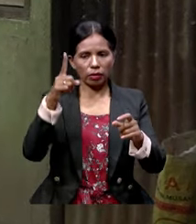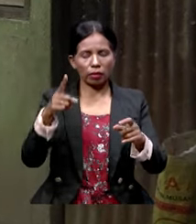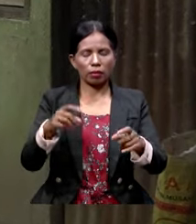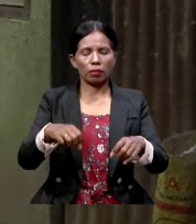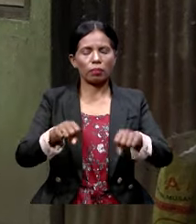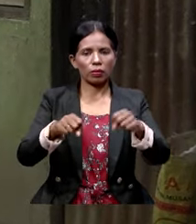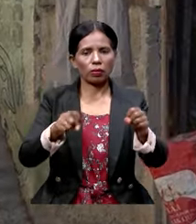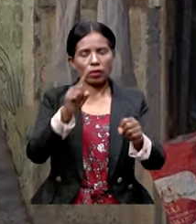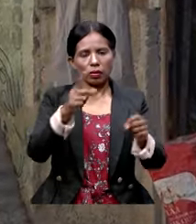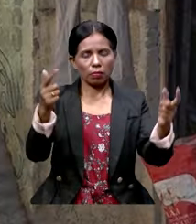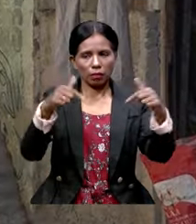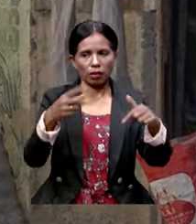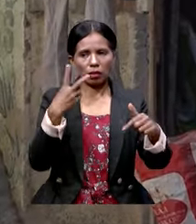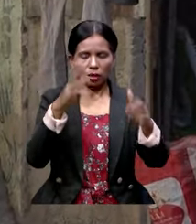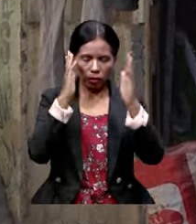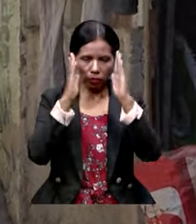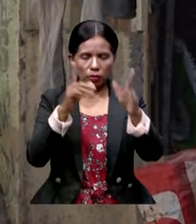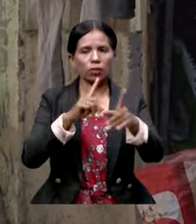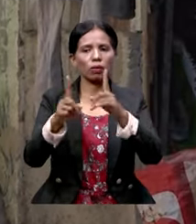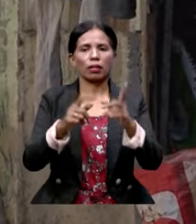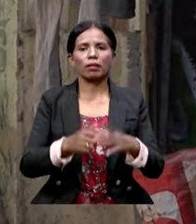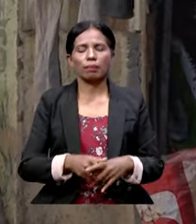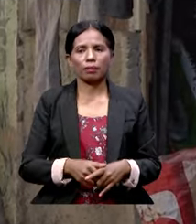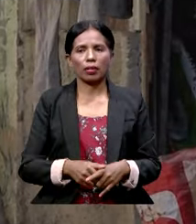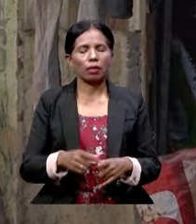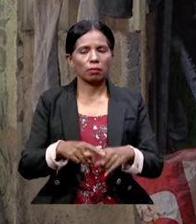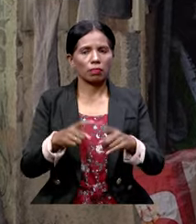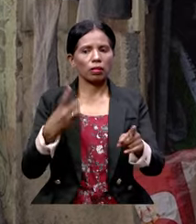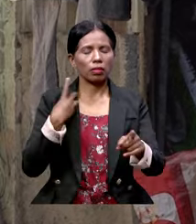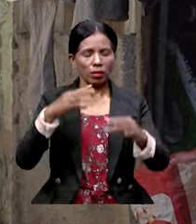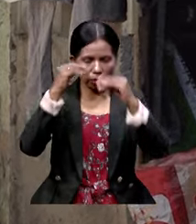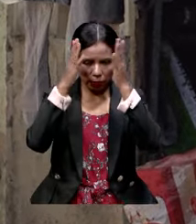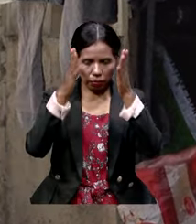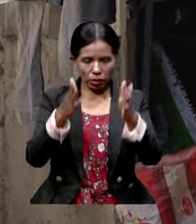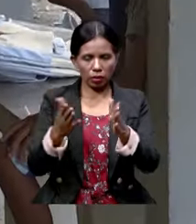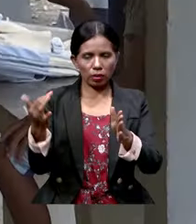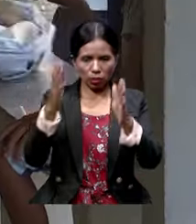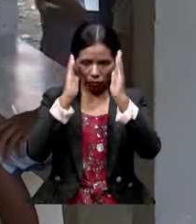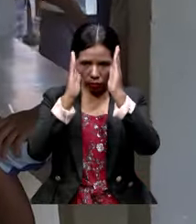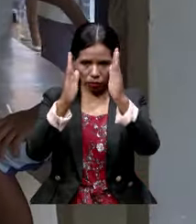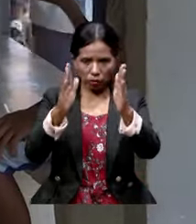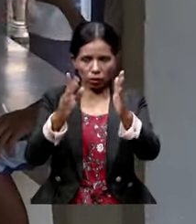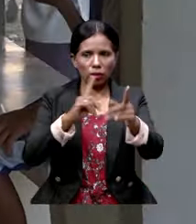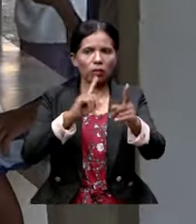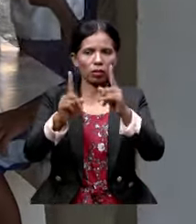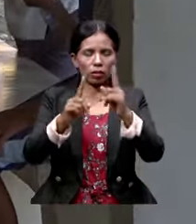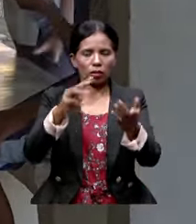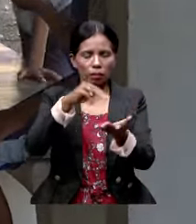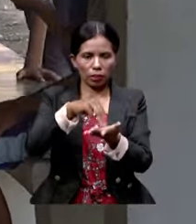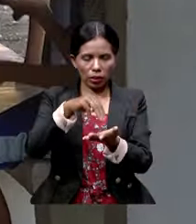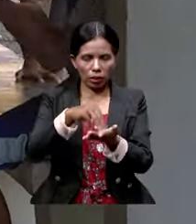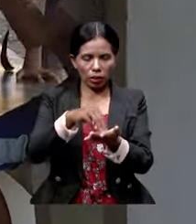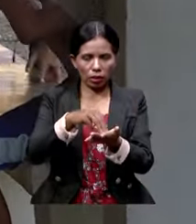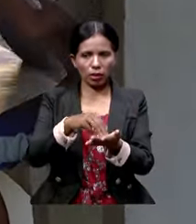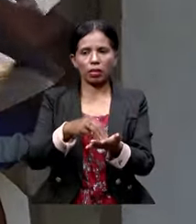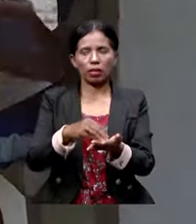kan. Ita karya kuliah. Mas itanya profesor sih kalau baik kira atensi nona explica materi rumah. Mau bet